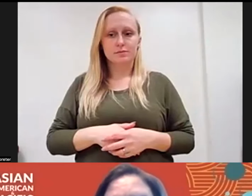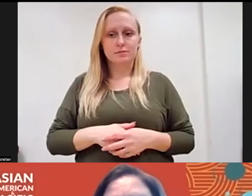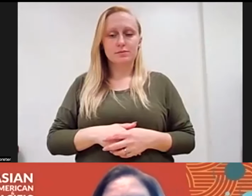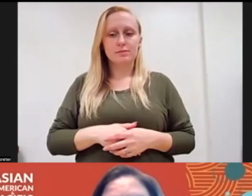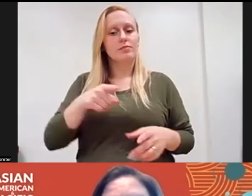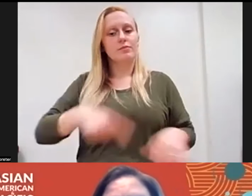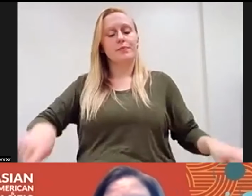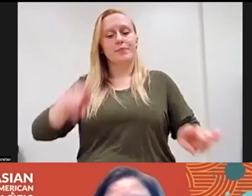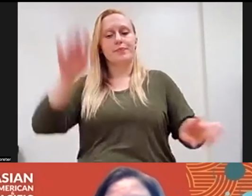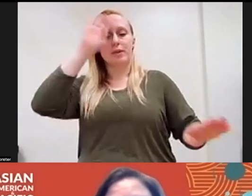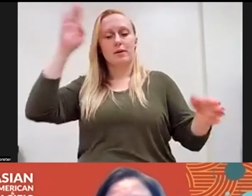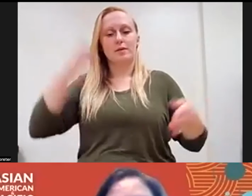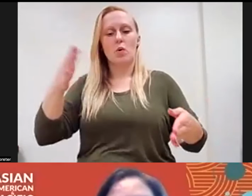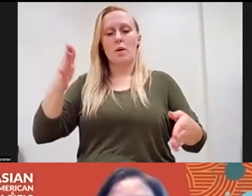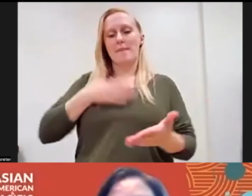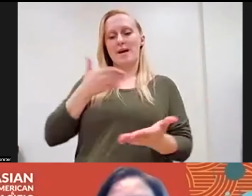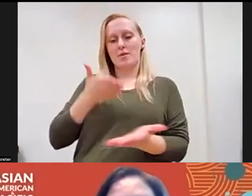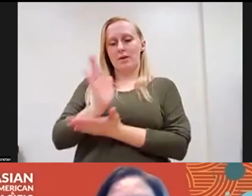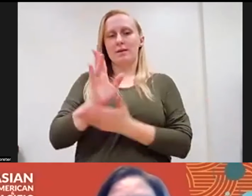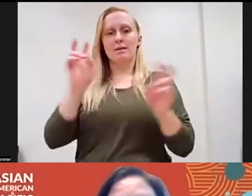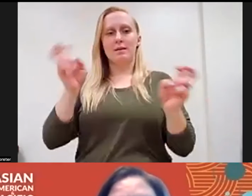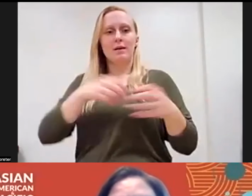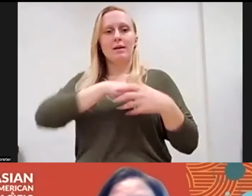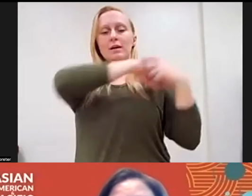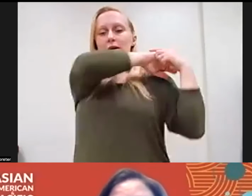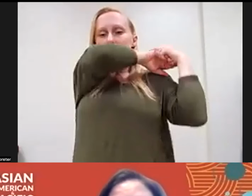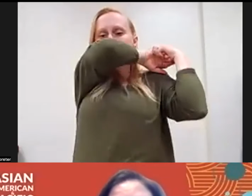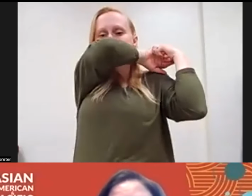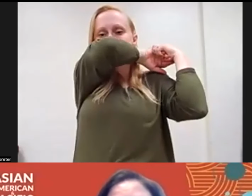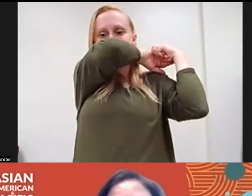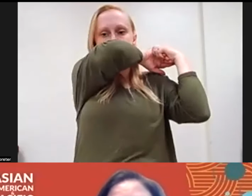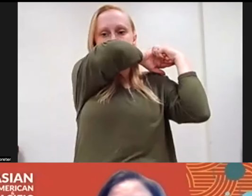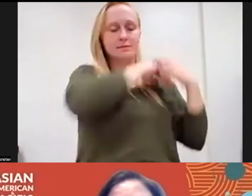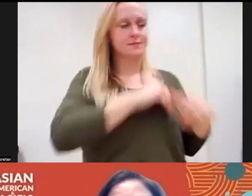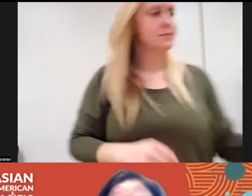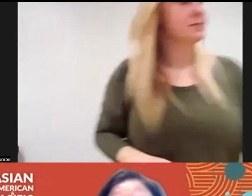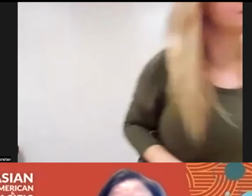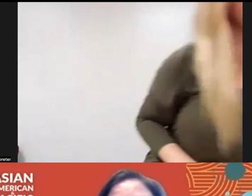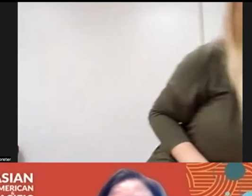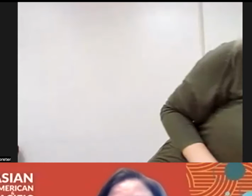مشكلة في الاتصال كما تلاحظون.